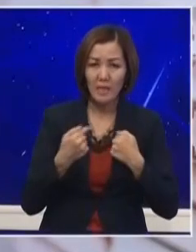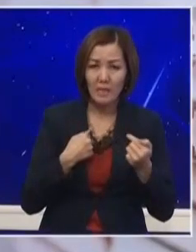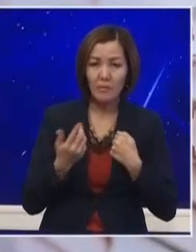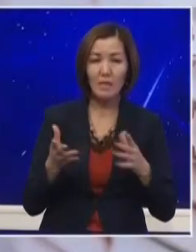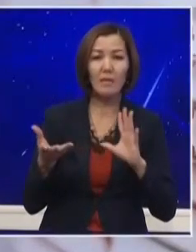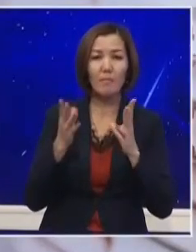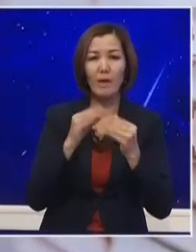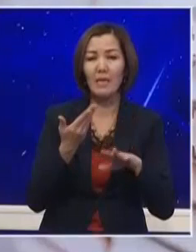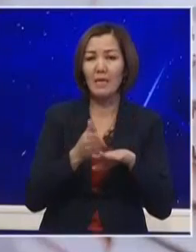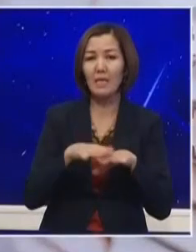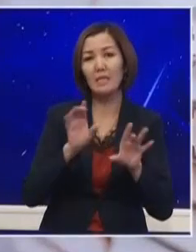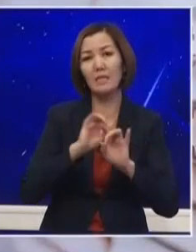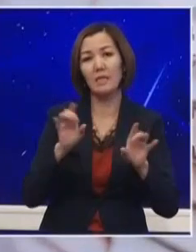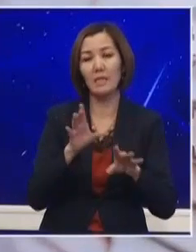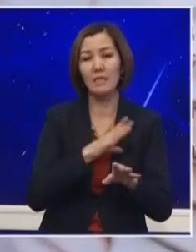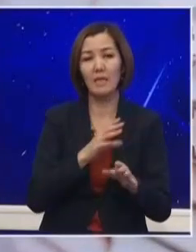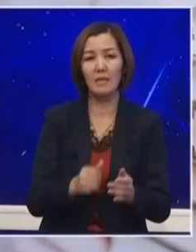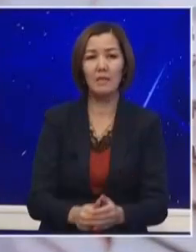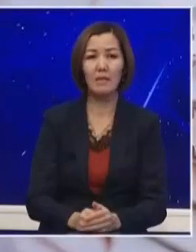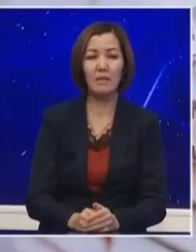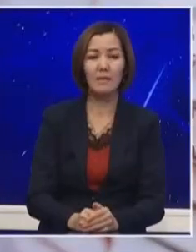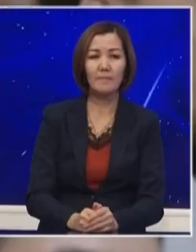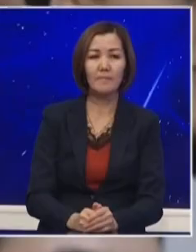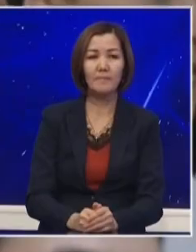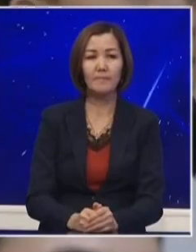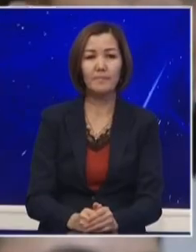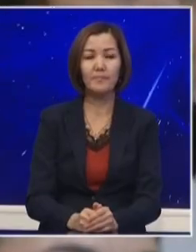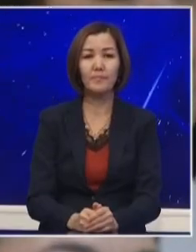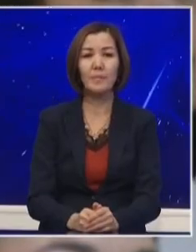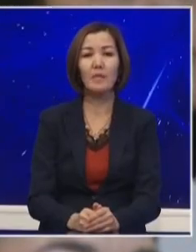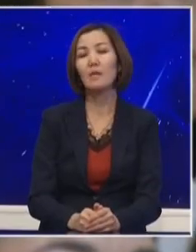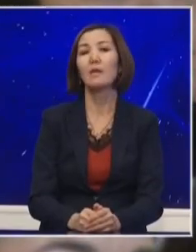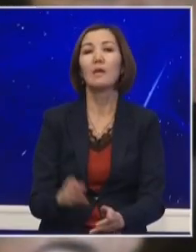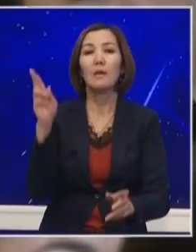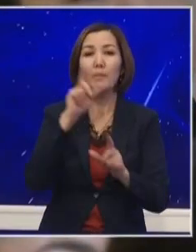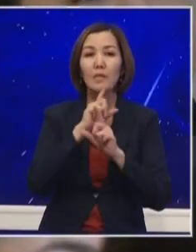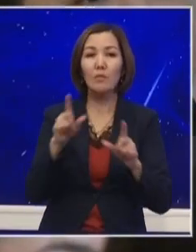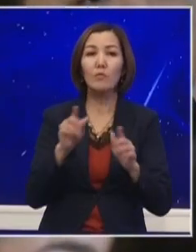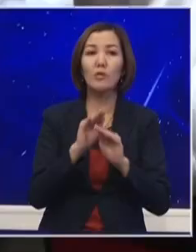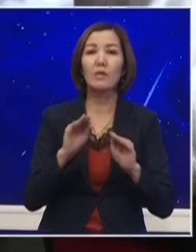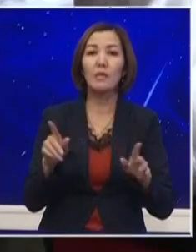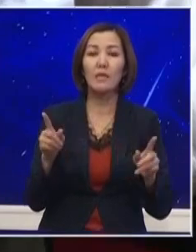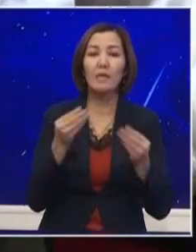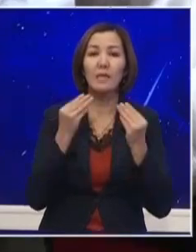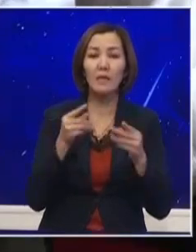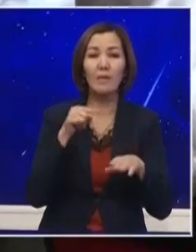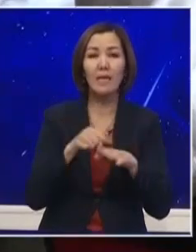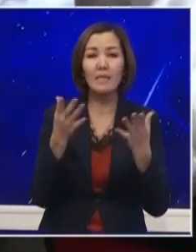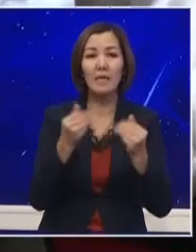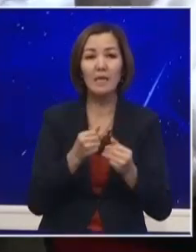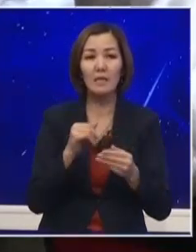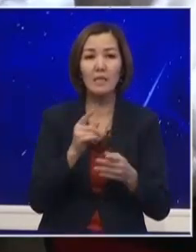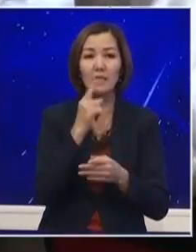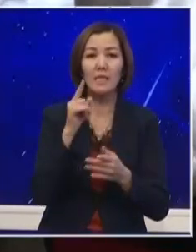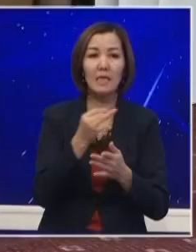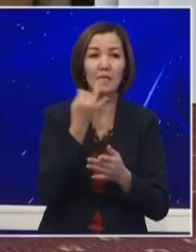барлығын осы балаларға жеткізіп, жақсы өздерін басқа формат өткізіп отыр. Жиыннан мектеп оқушылары да керемет әсер алды. Олар келген қонақтарға өздерін